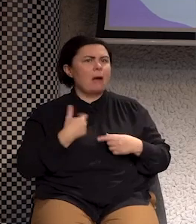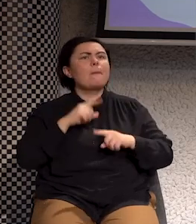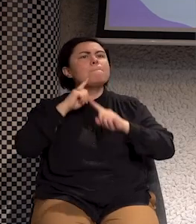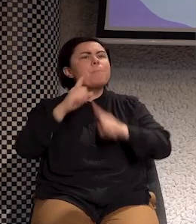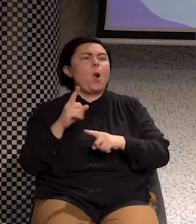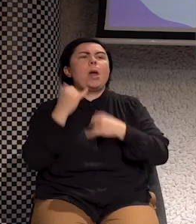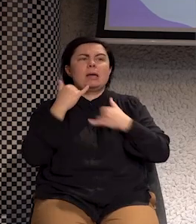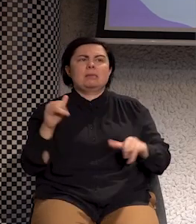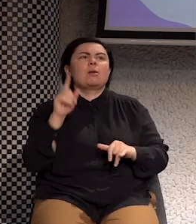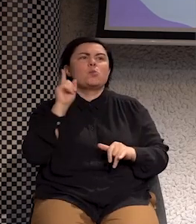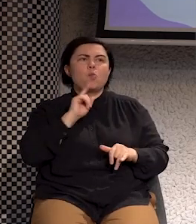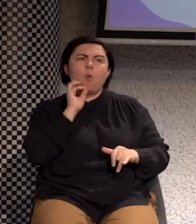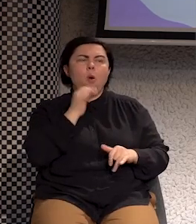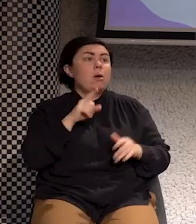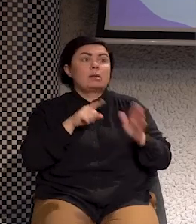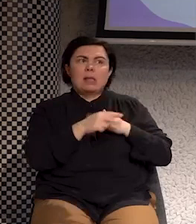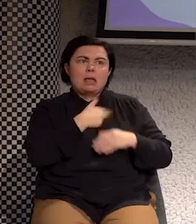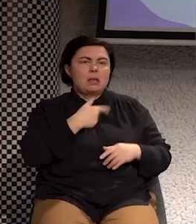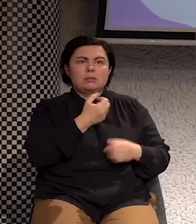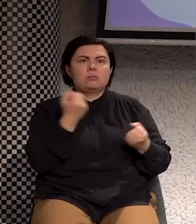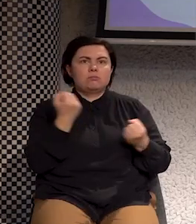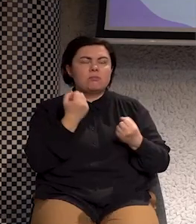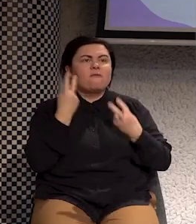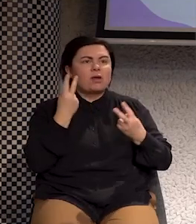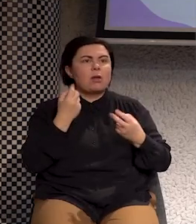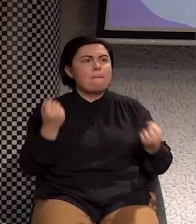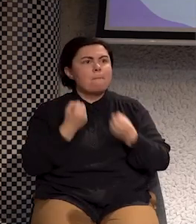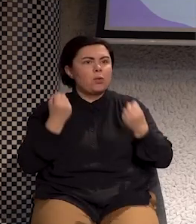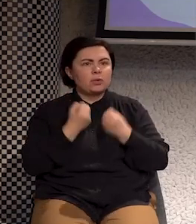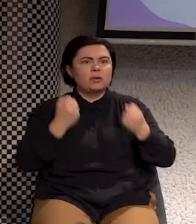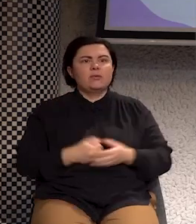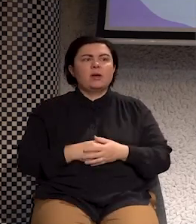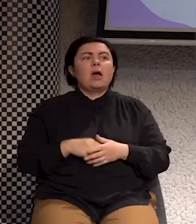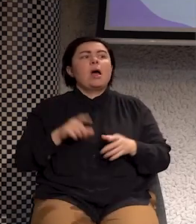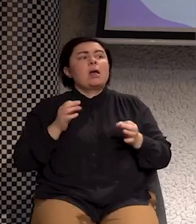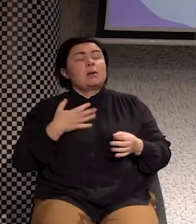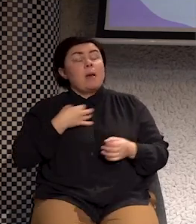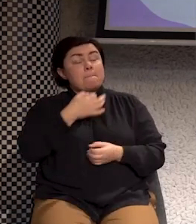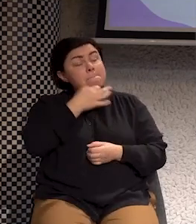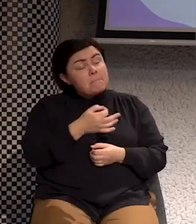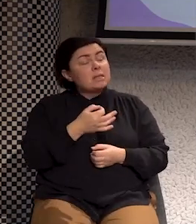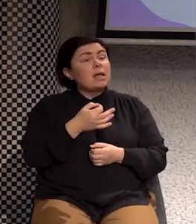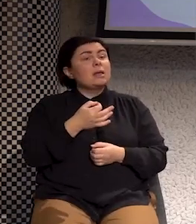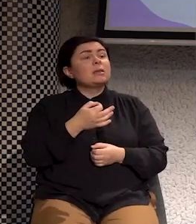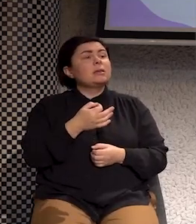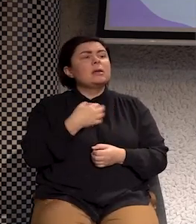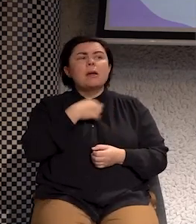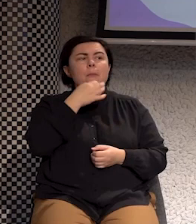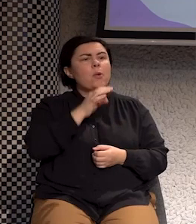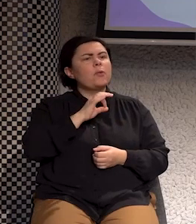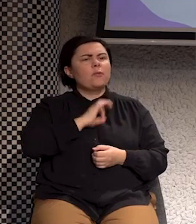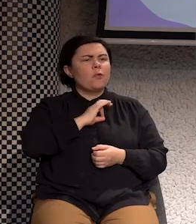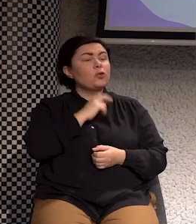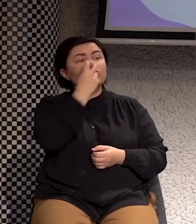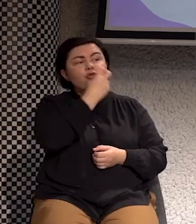poleciłbym, więc dla nas to jest bardzo ważna motywacja. To teraz mam już pytanie właściwie takie, bo to ja pytam tak z mojej własnej